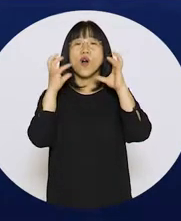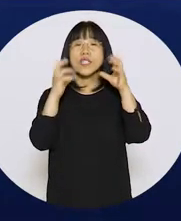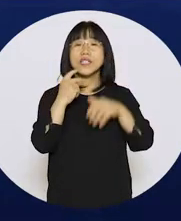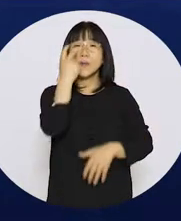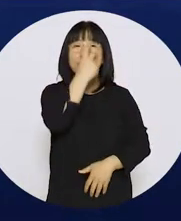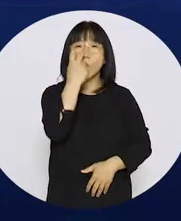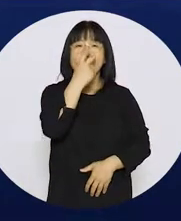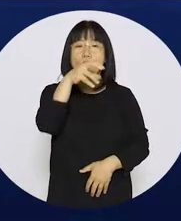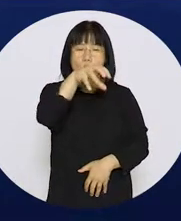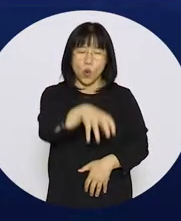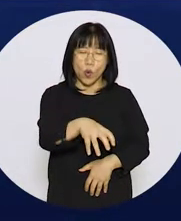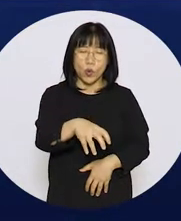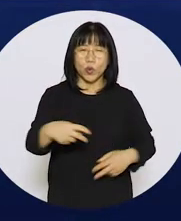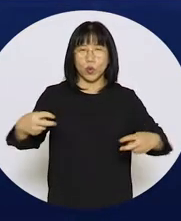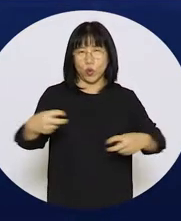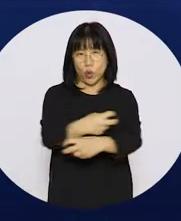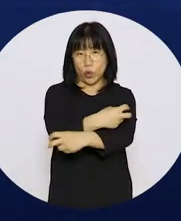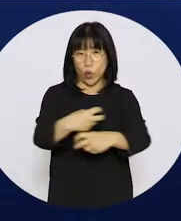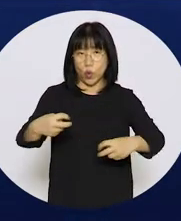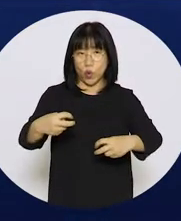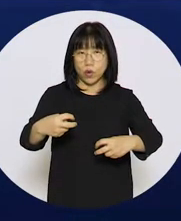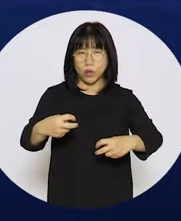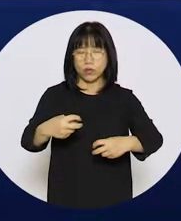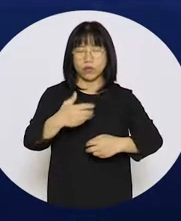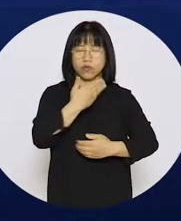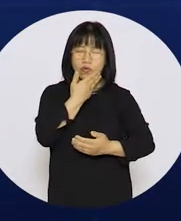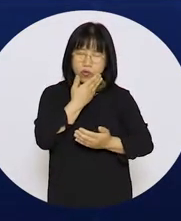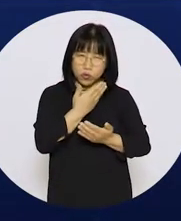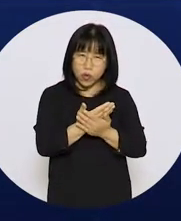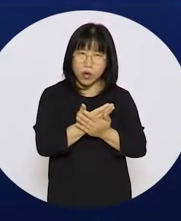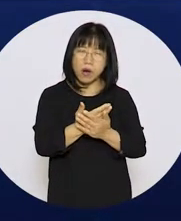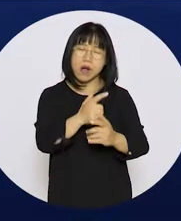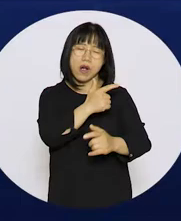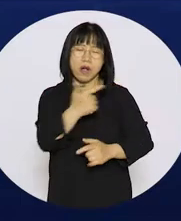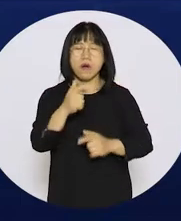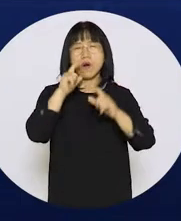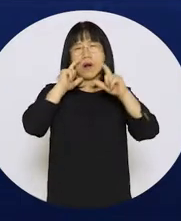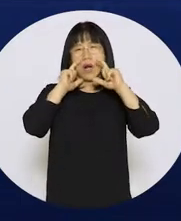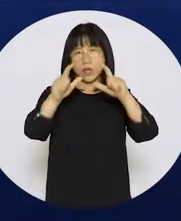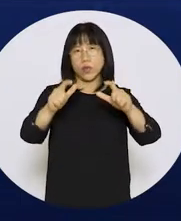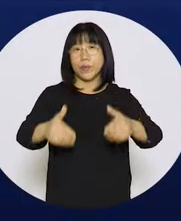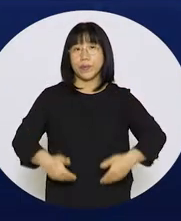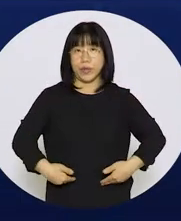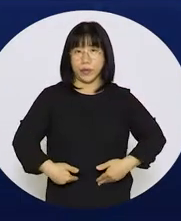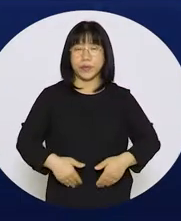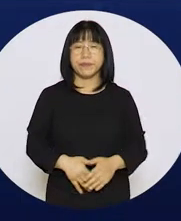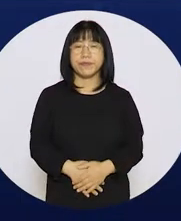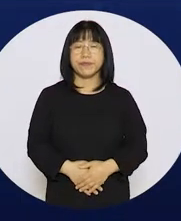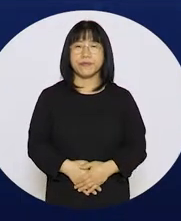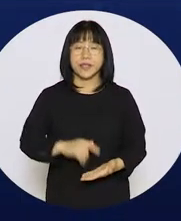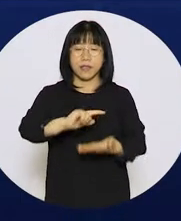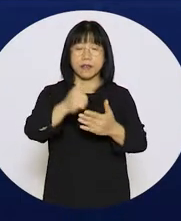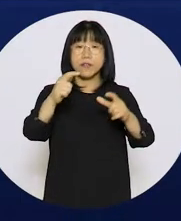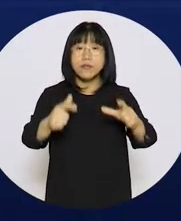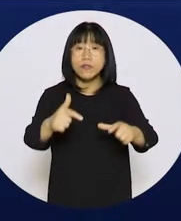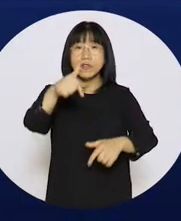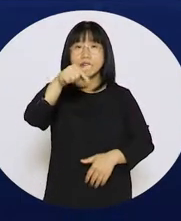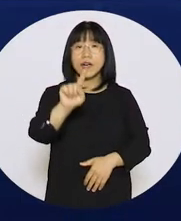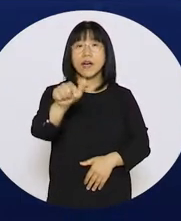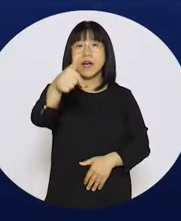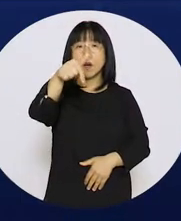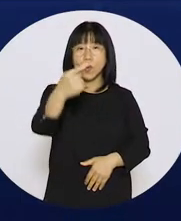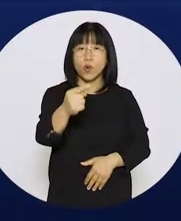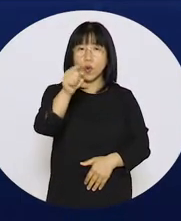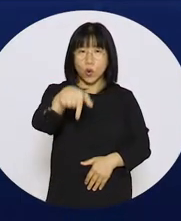어린이 보호 구역과 어린이 교통안전에 대한 중요성은 아무리 강조해도 지나치지 않는데요 강성과